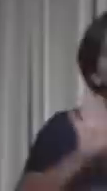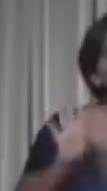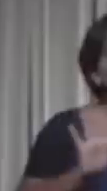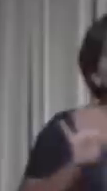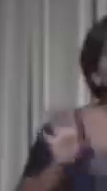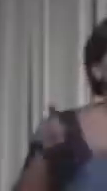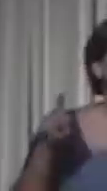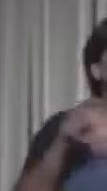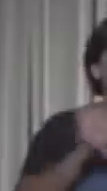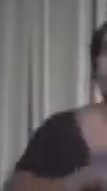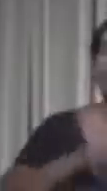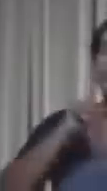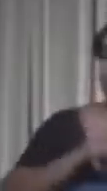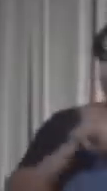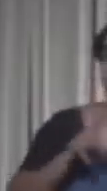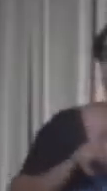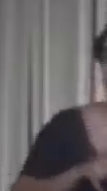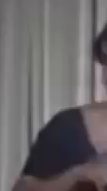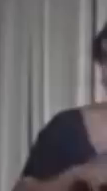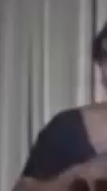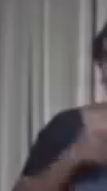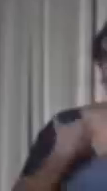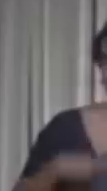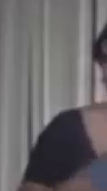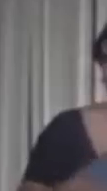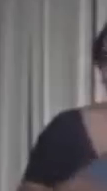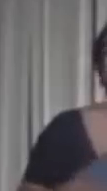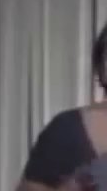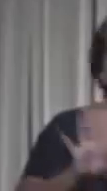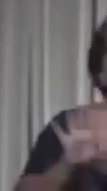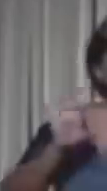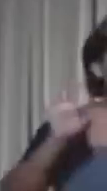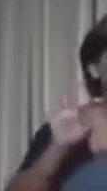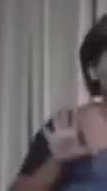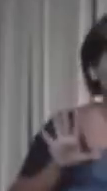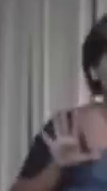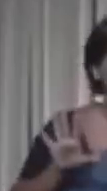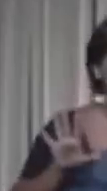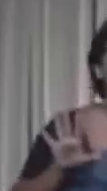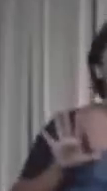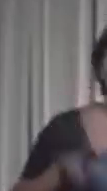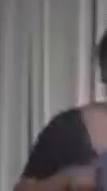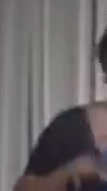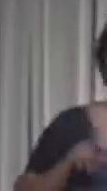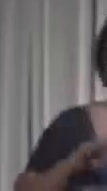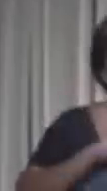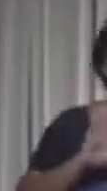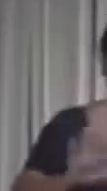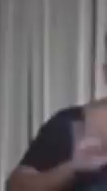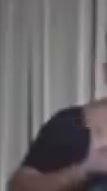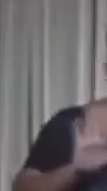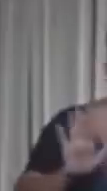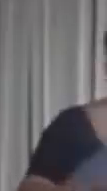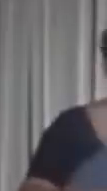கடந்த காலங்களிலே 9 வருஷமாக அவர் ஆண்ட பொழுது அவருடைய ஜனாதிபதி தேர்தலிலே அதன் பிறகு நடந்த தேர்தல்களெல்லாம்